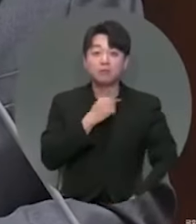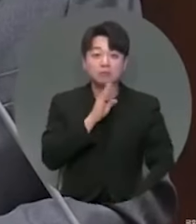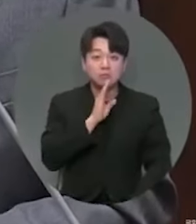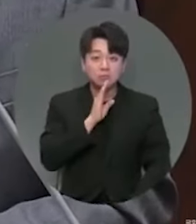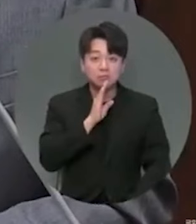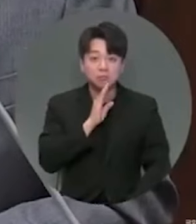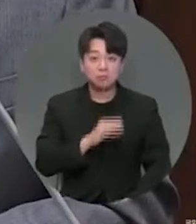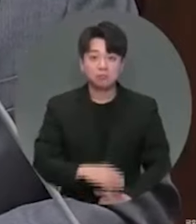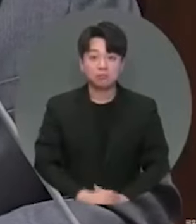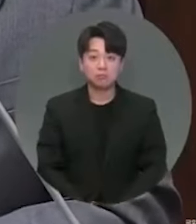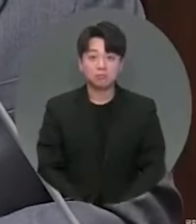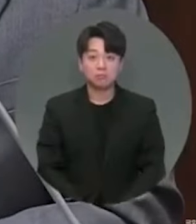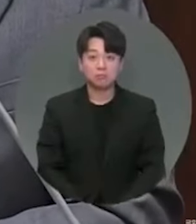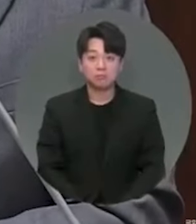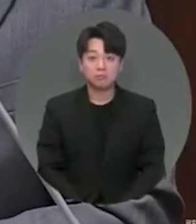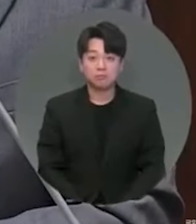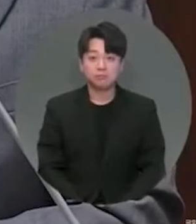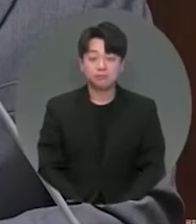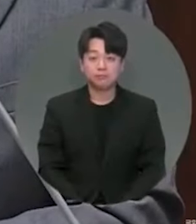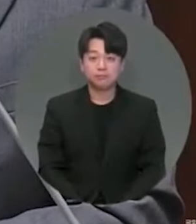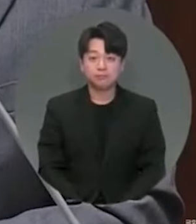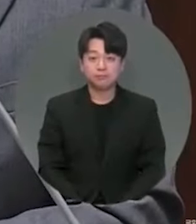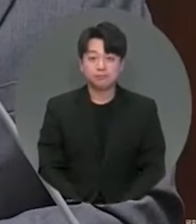자, 들어보세요.